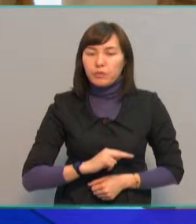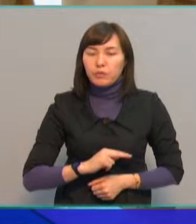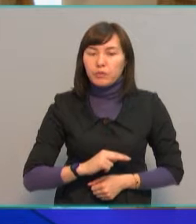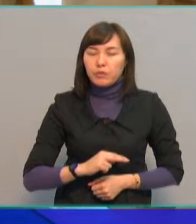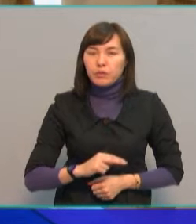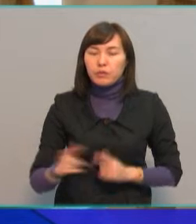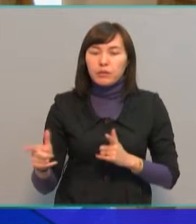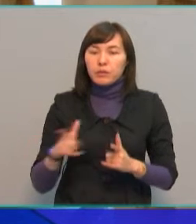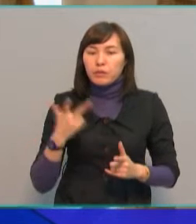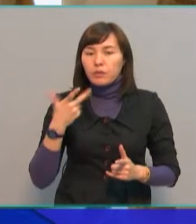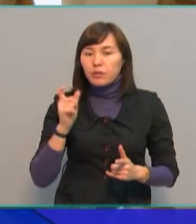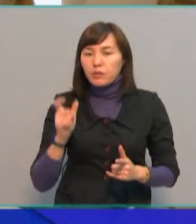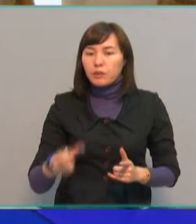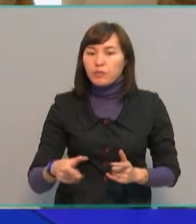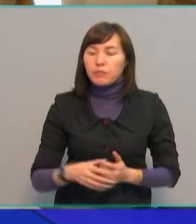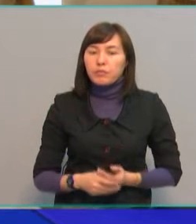жұмыс істейміз, үш адам болып.